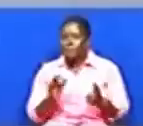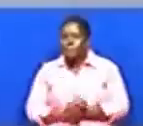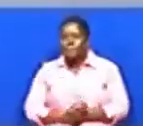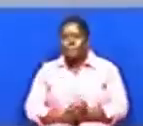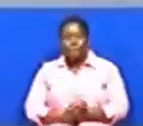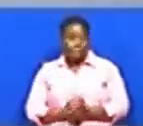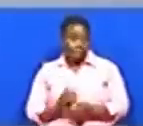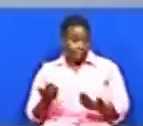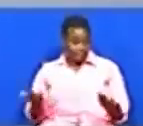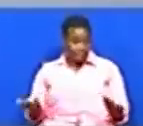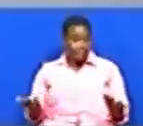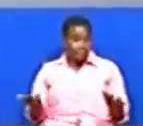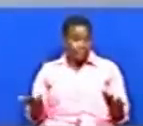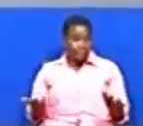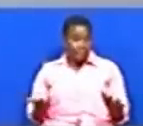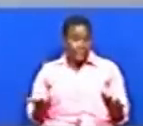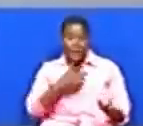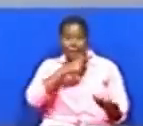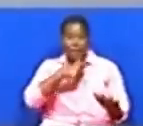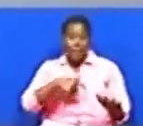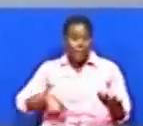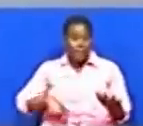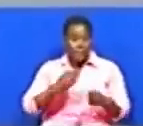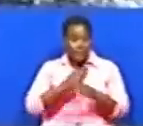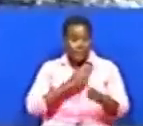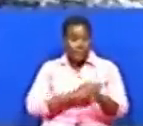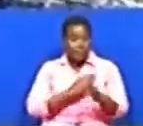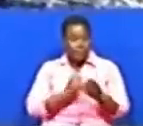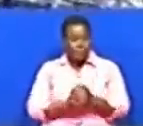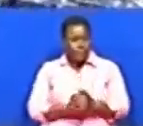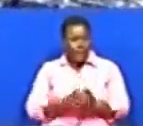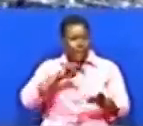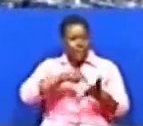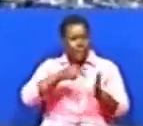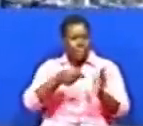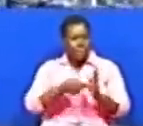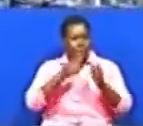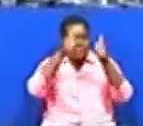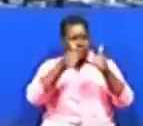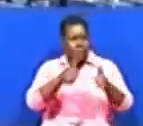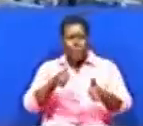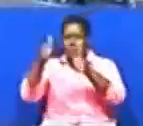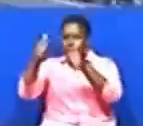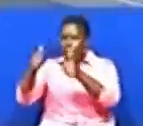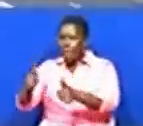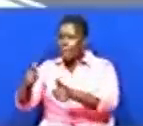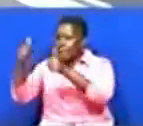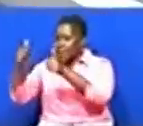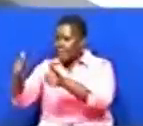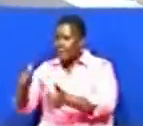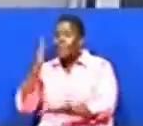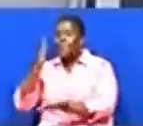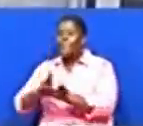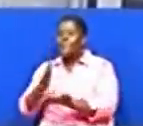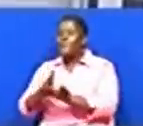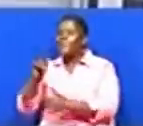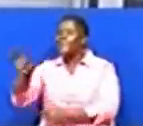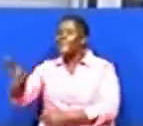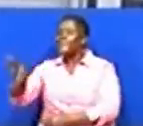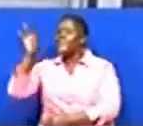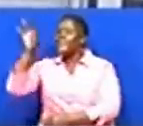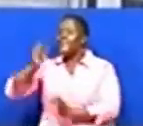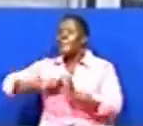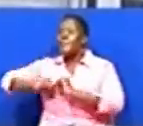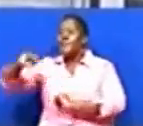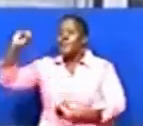Tanzanite. Naam, ndivyo alivyojisadifu kauli hii. Baada ya kupata nafasi ya kuongoza taifa, alianza